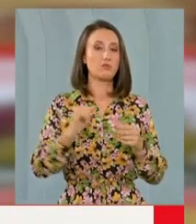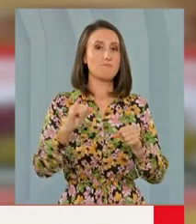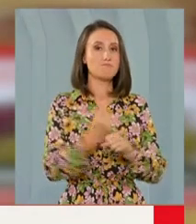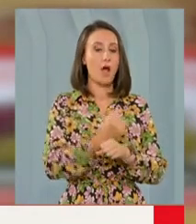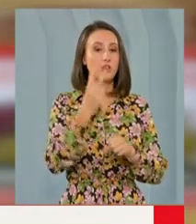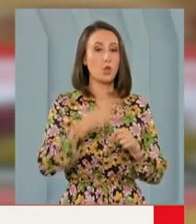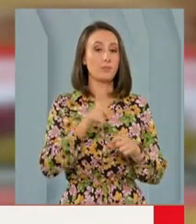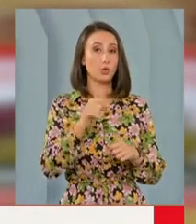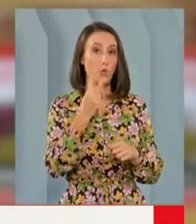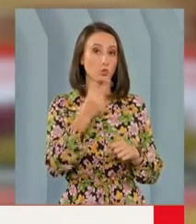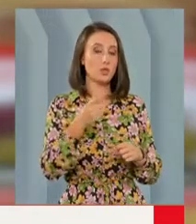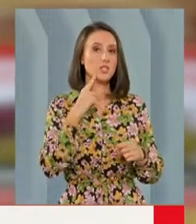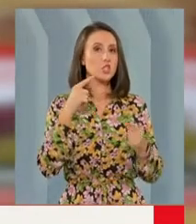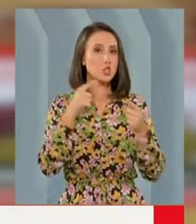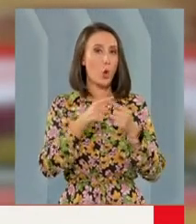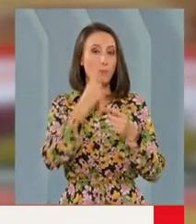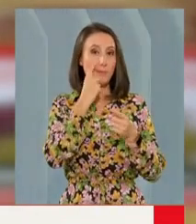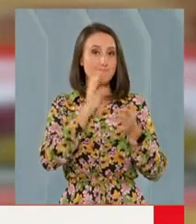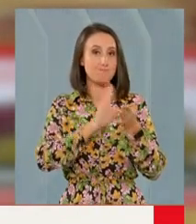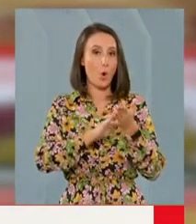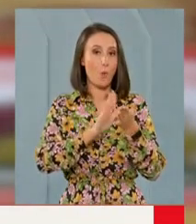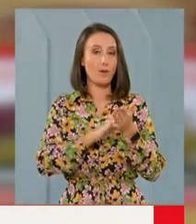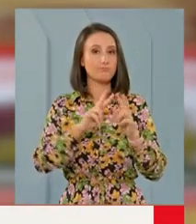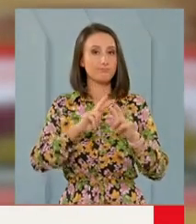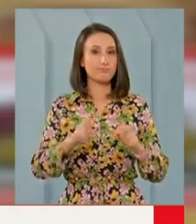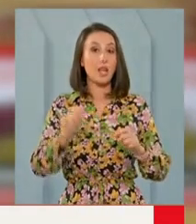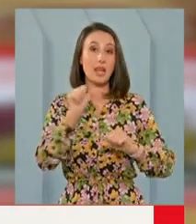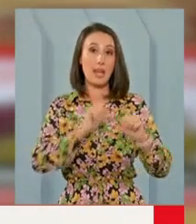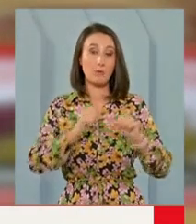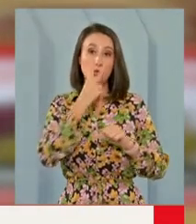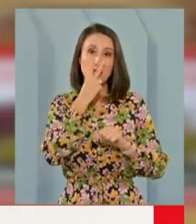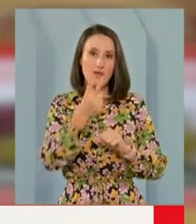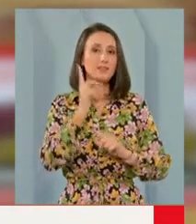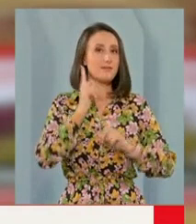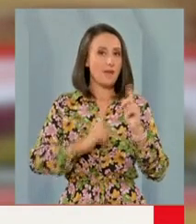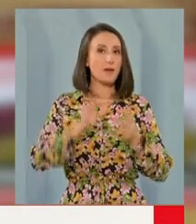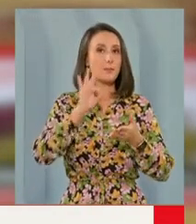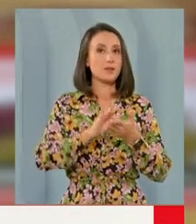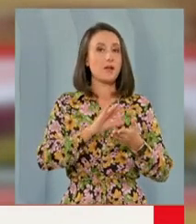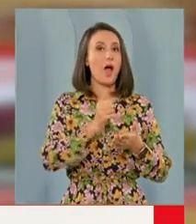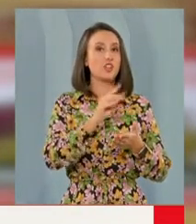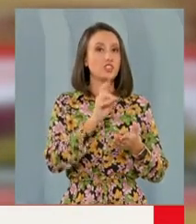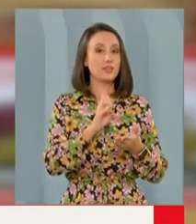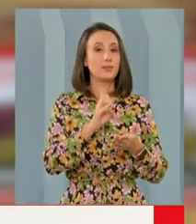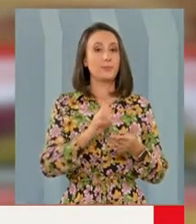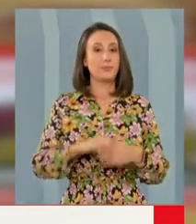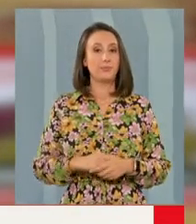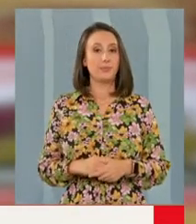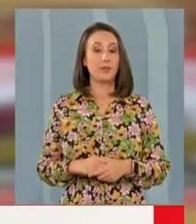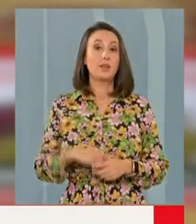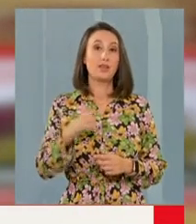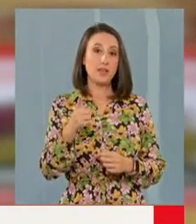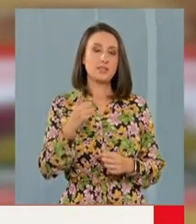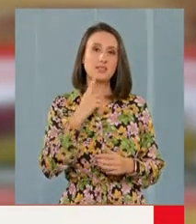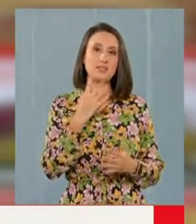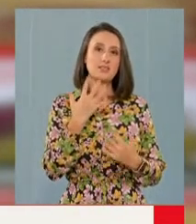2022 scopul probelor a fost acela ca un laborator acreditat să poată determina prezența acidului acetic în produs acidul acetic este